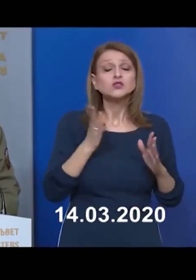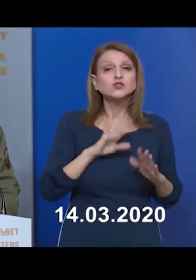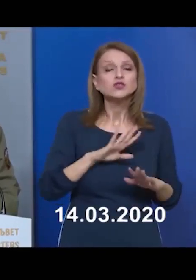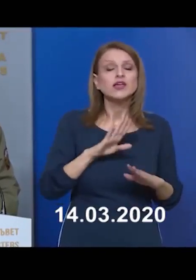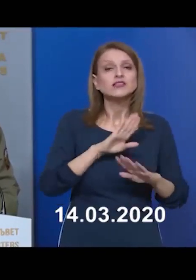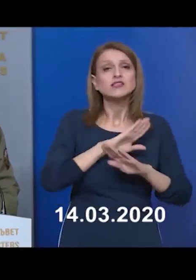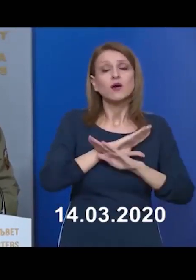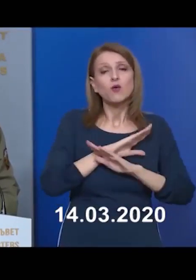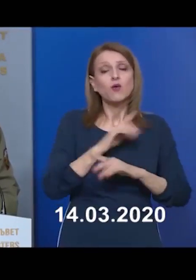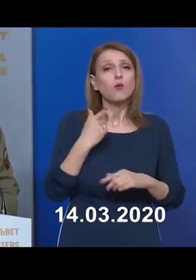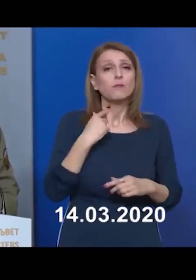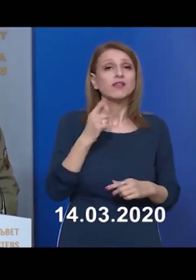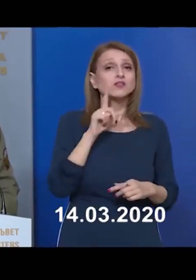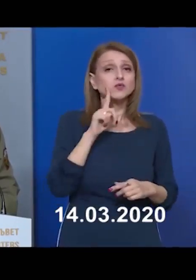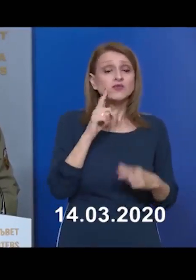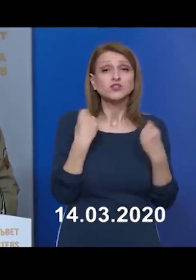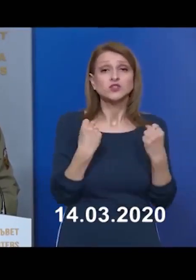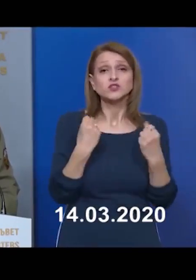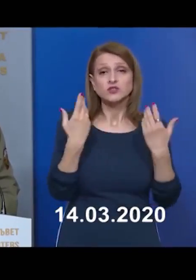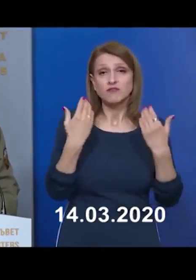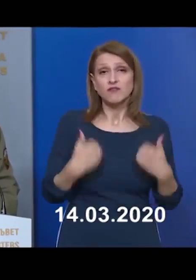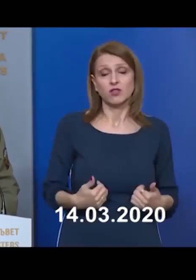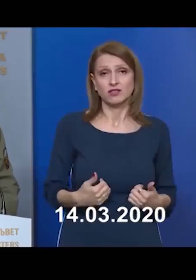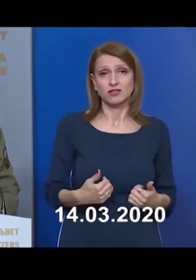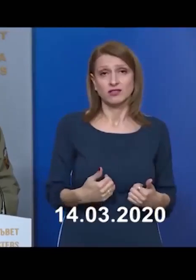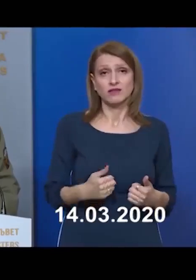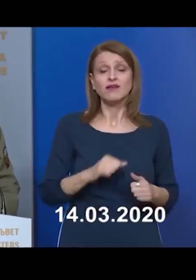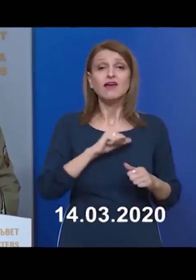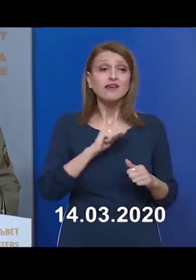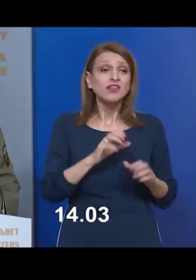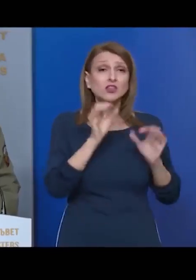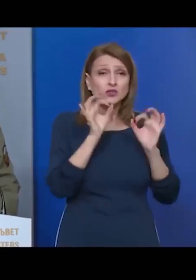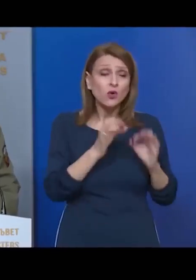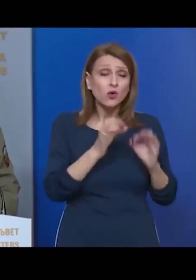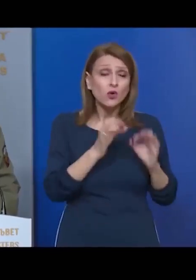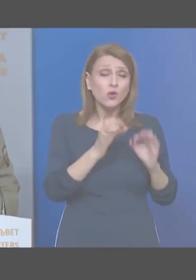човешки животи, и то на тези, които много обичаме –